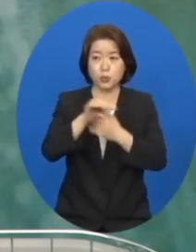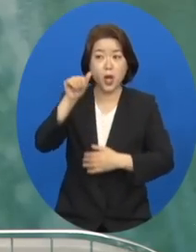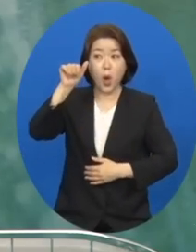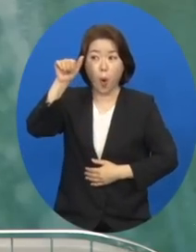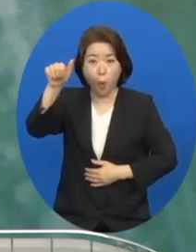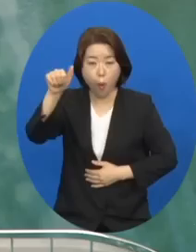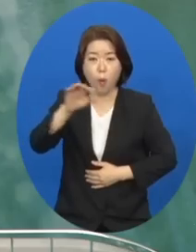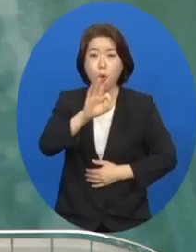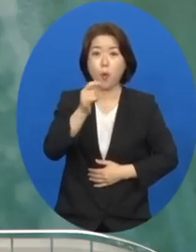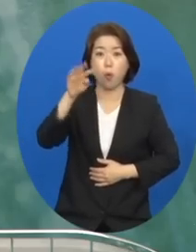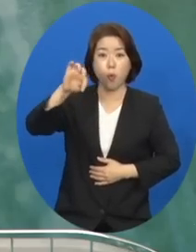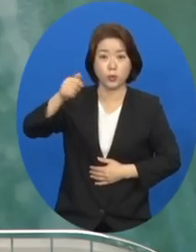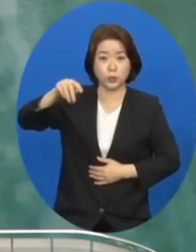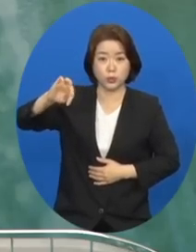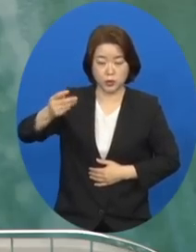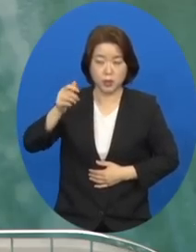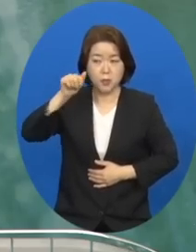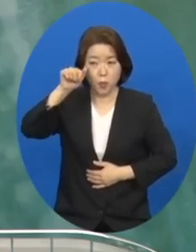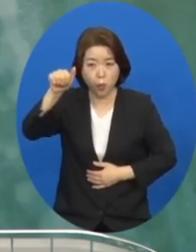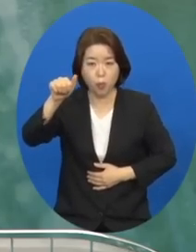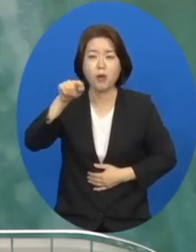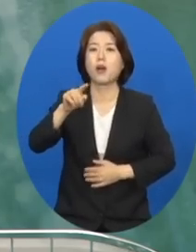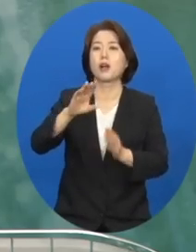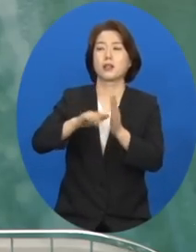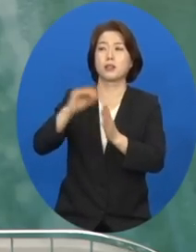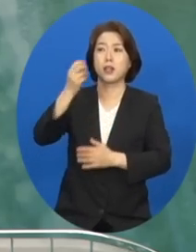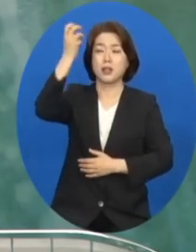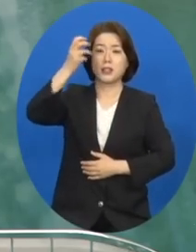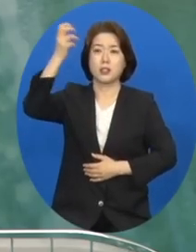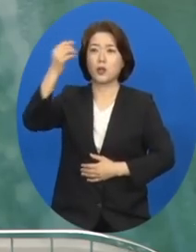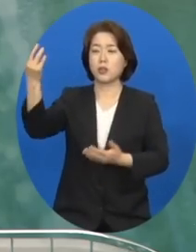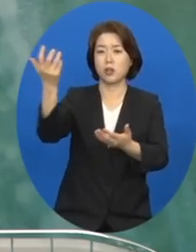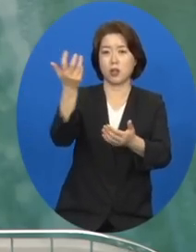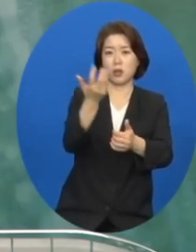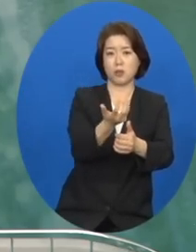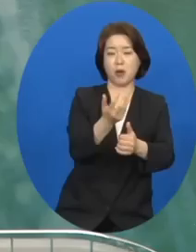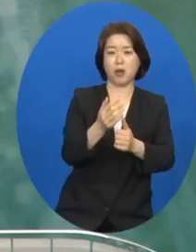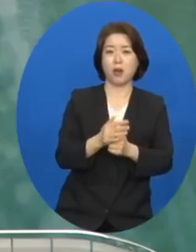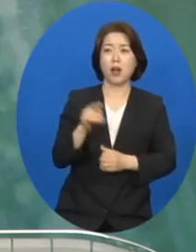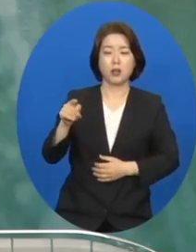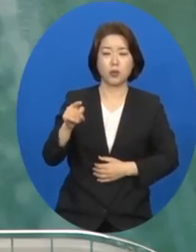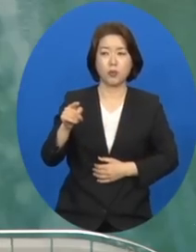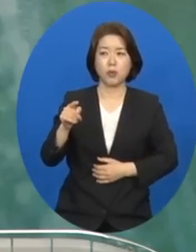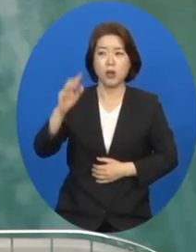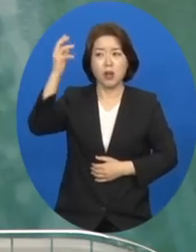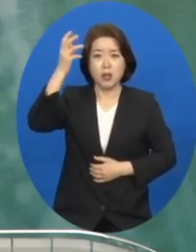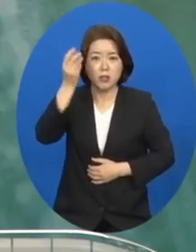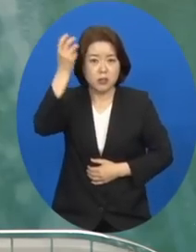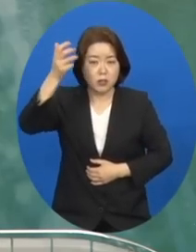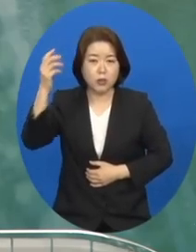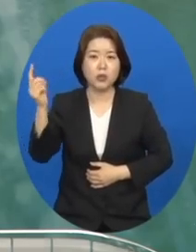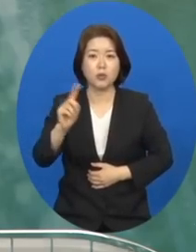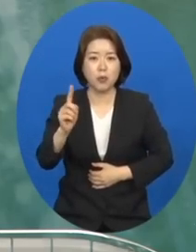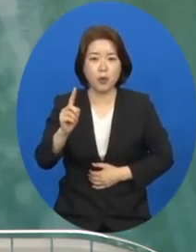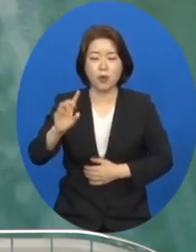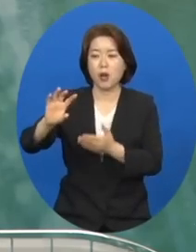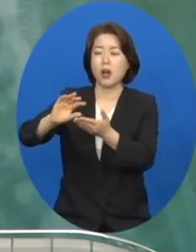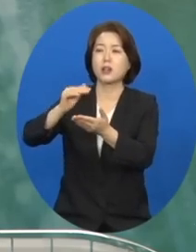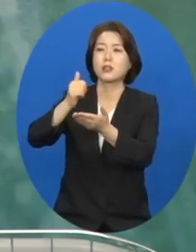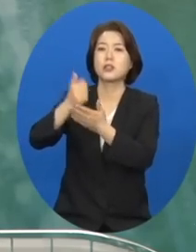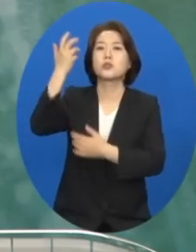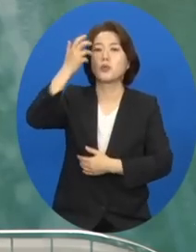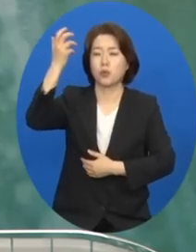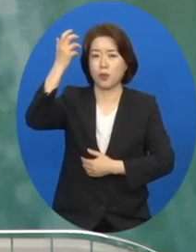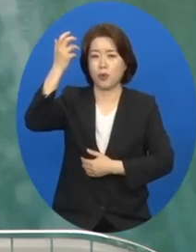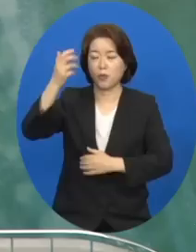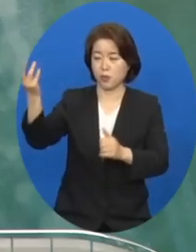오순절 이 줘 그 때 성령이 임하자 줘 성냥은 누굽니까 그리스도의 영 입니다 성령이 오면서 무엇이 탄생화